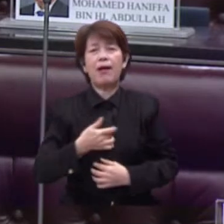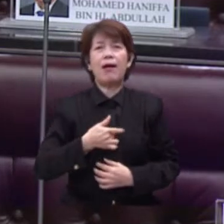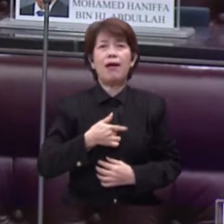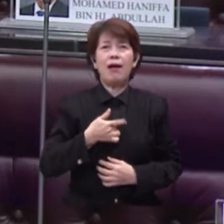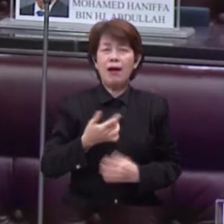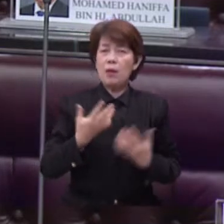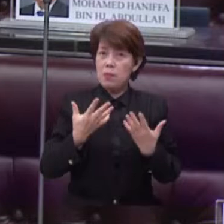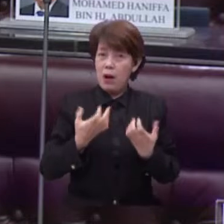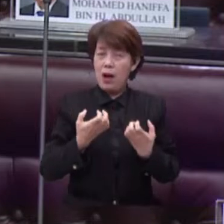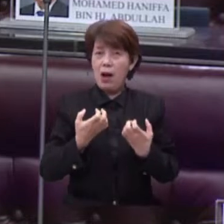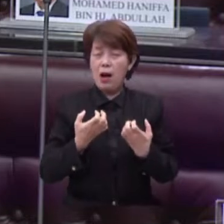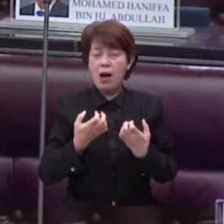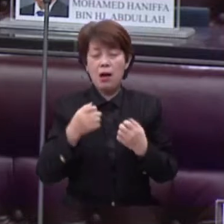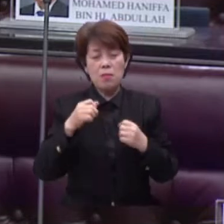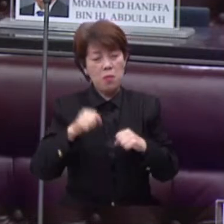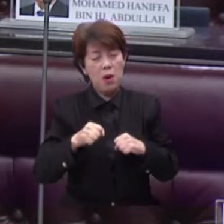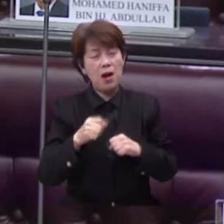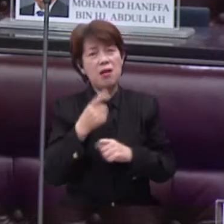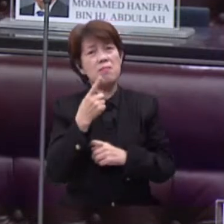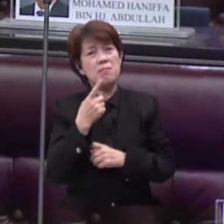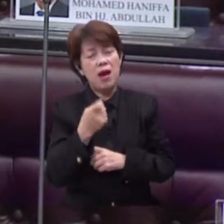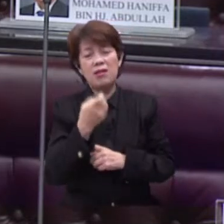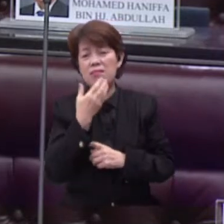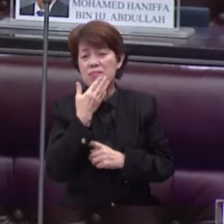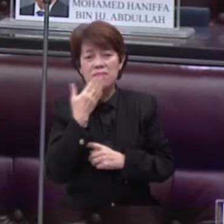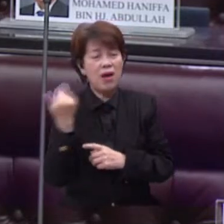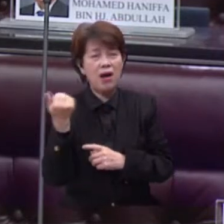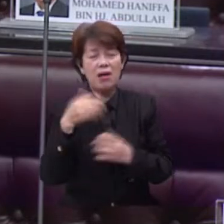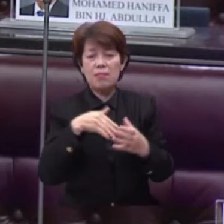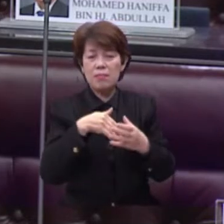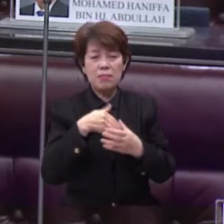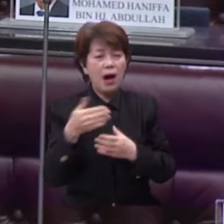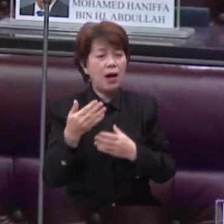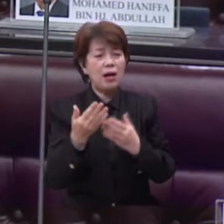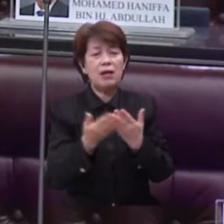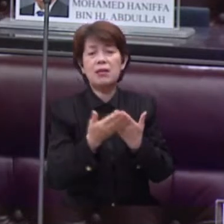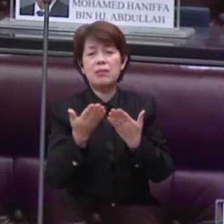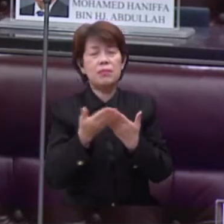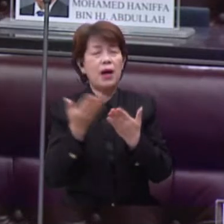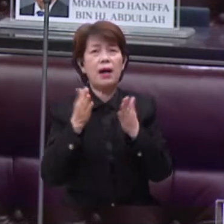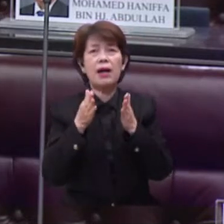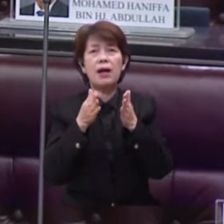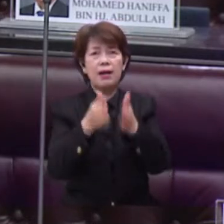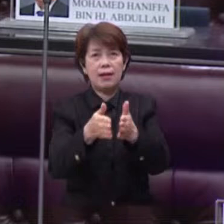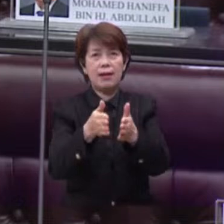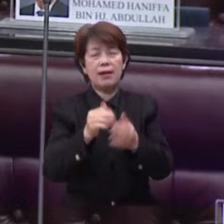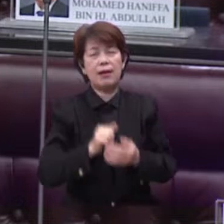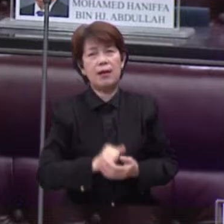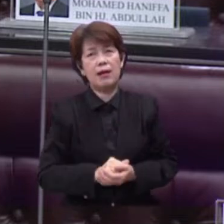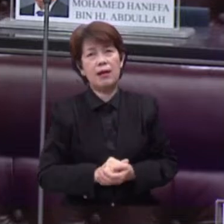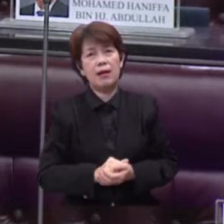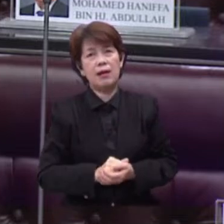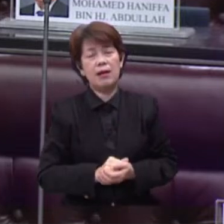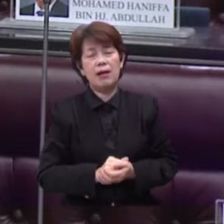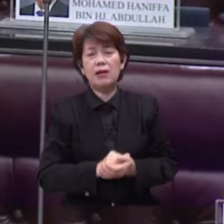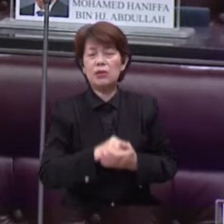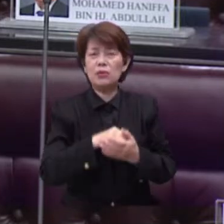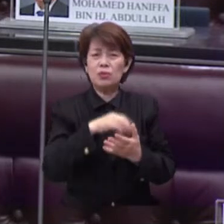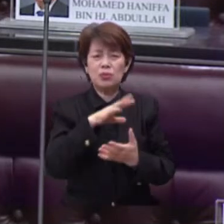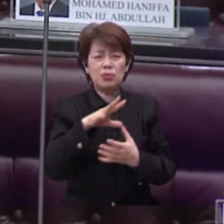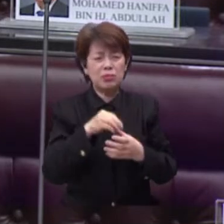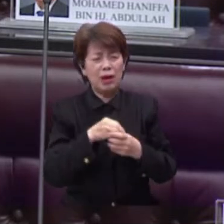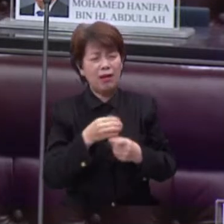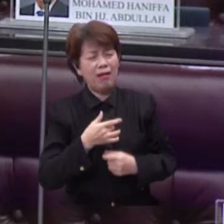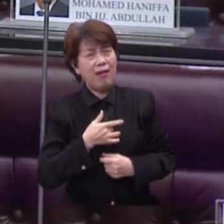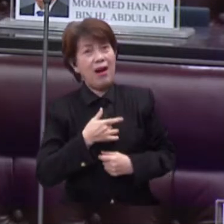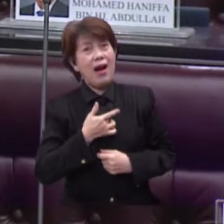mati ini merupakan jalan keluar yang paling mudah ada yang terlibat ini karena masalah hutang